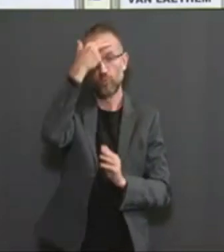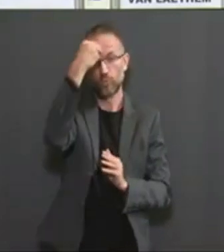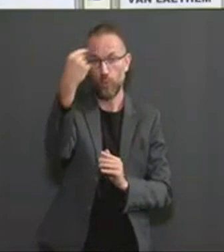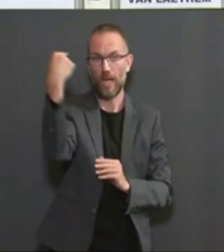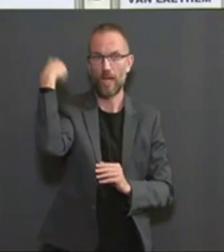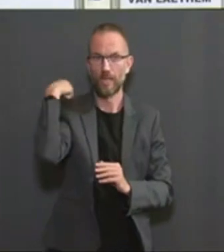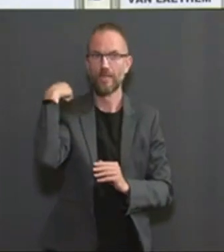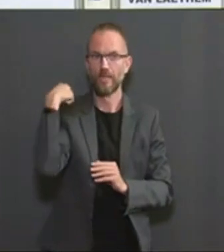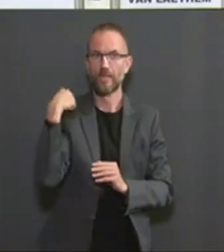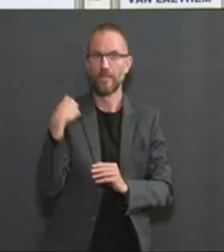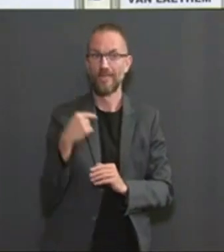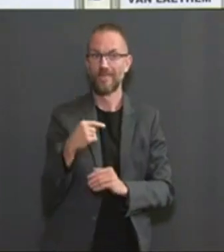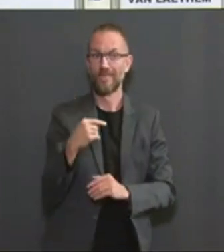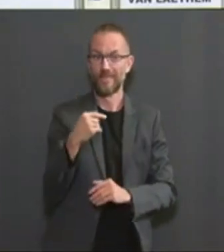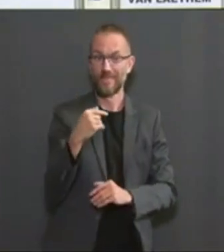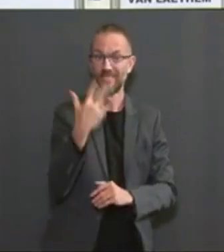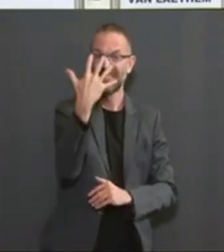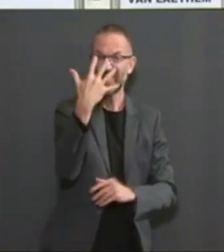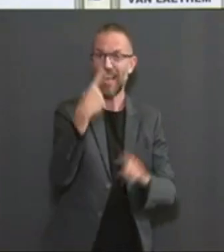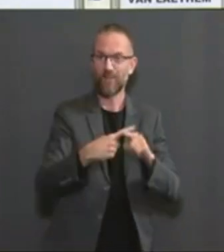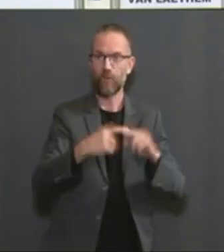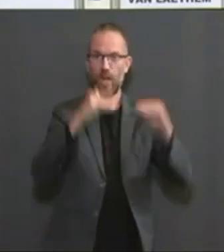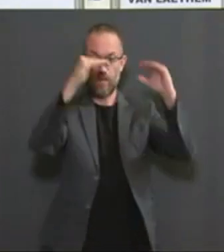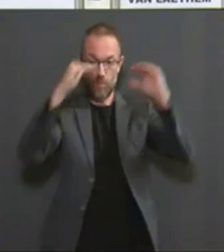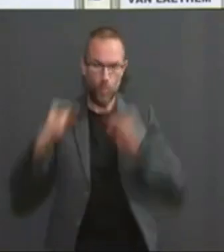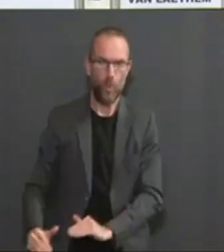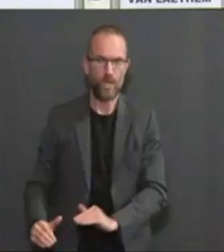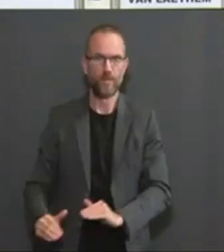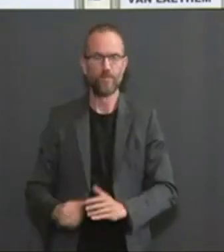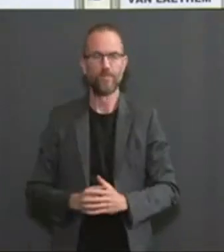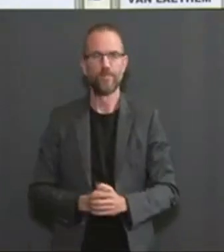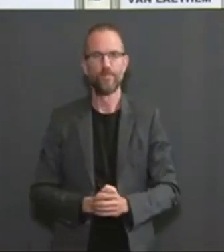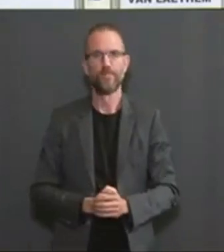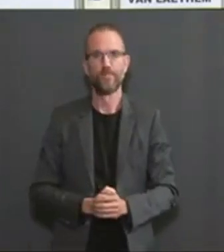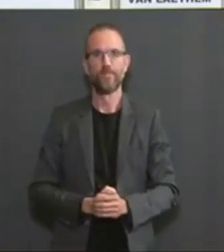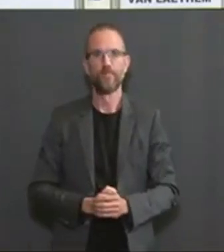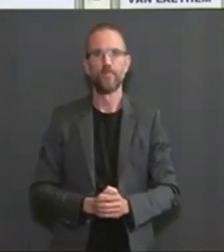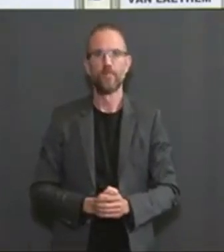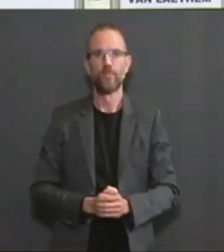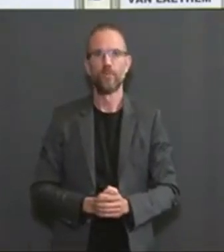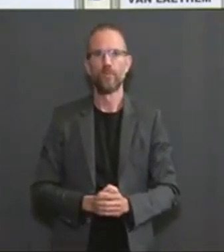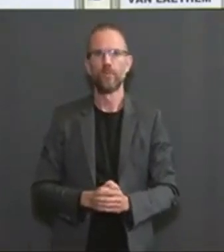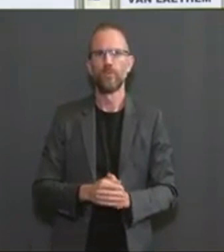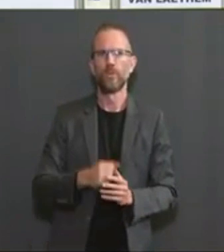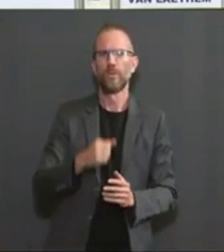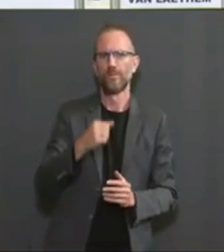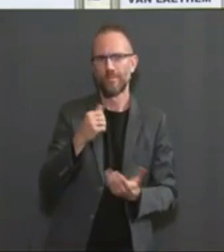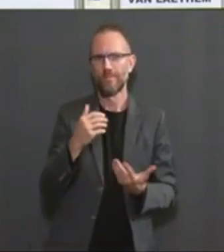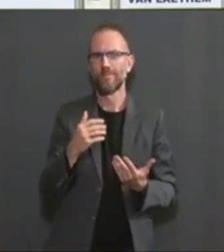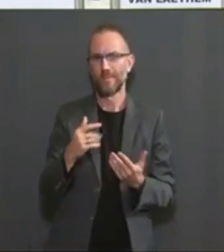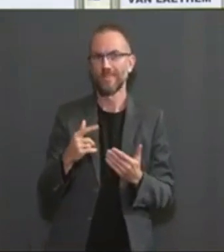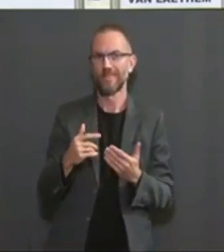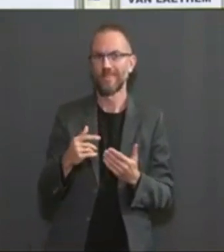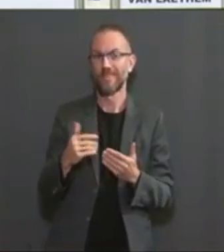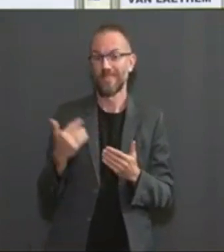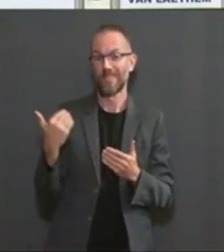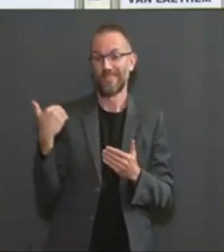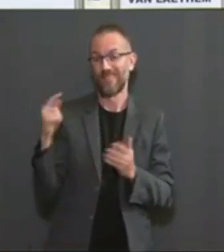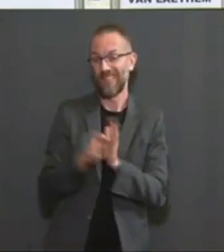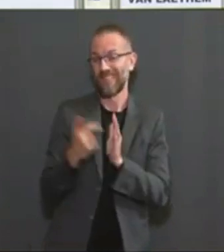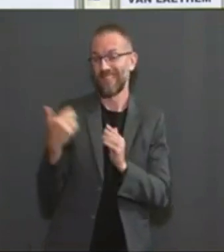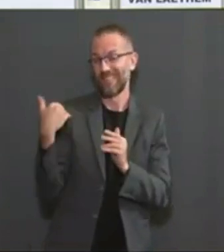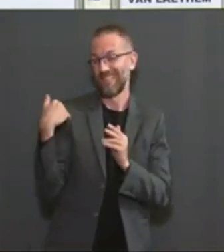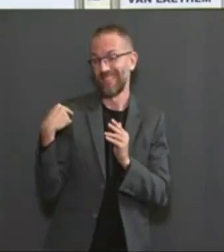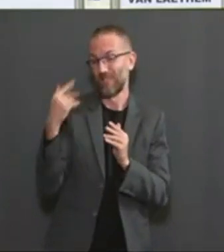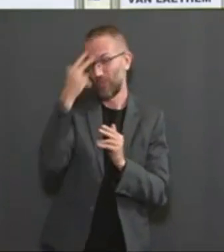par jour. Et quand nous étions au mois de juin ou au mois de mai, nous étions au seuil de l'été. Et l'été, comme on le sait, est une vie